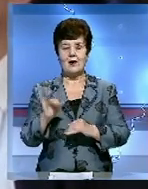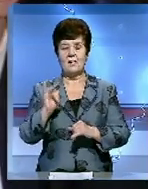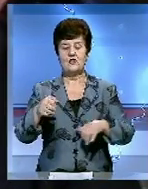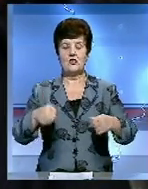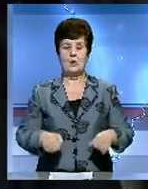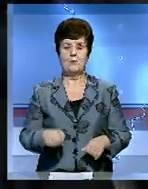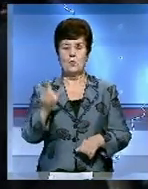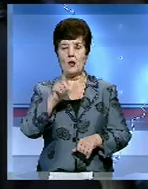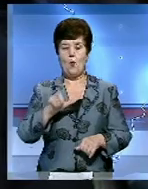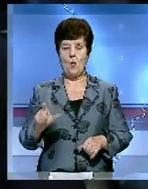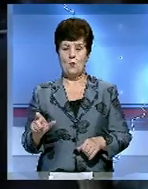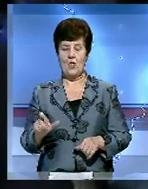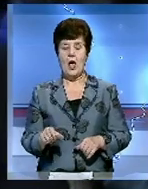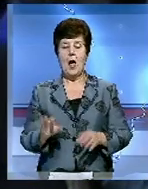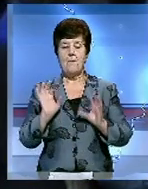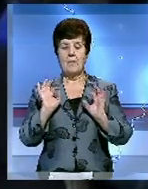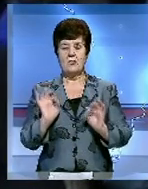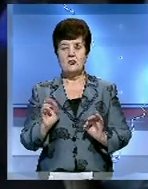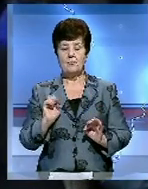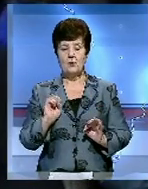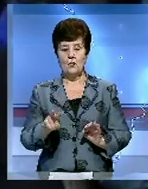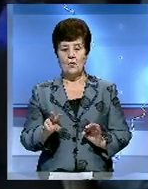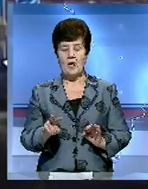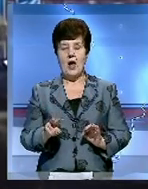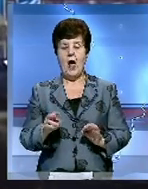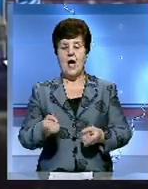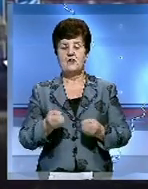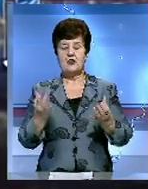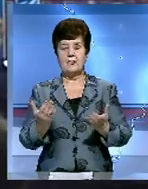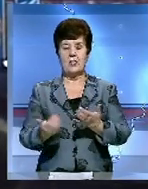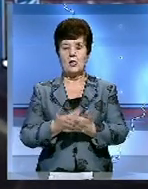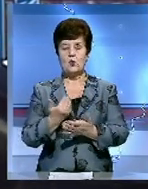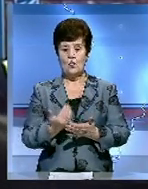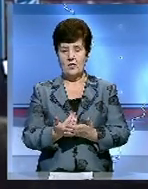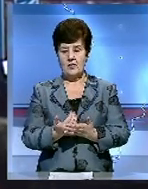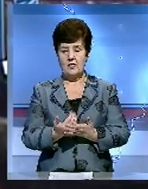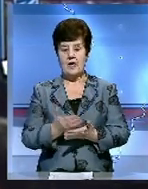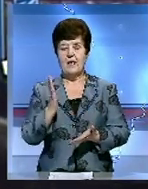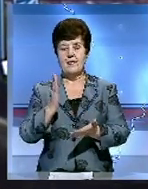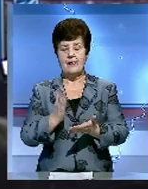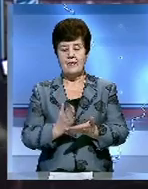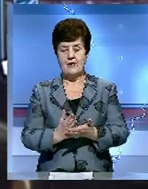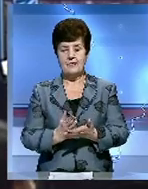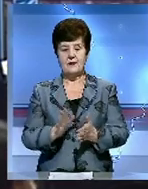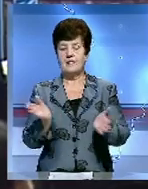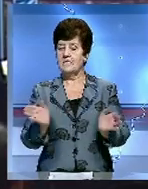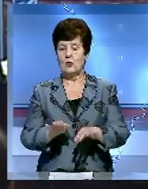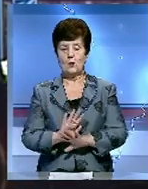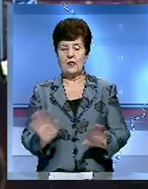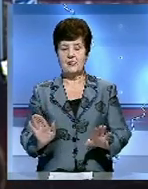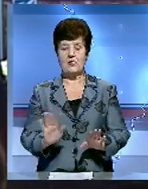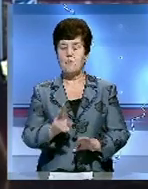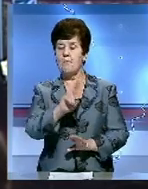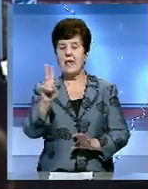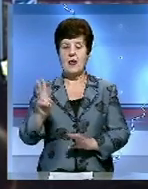omului. Principiul agendei noi de dezvoltare este să nu lăsăm pe nimeni urmă, deoarece